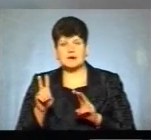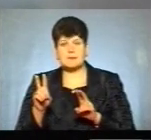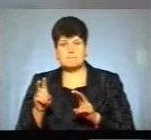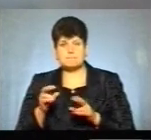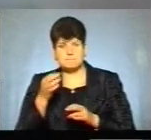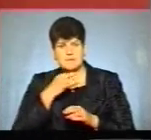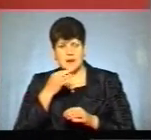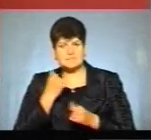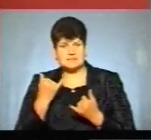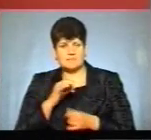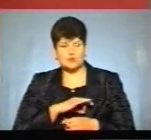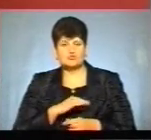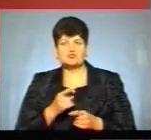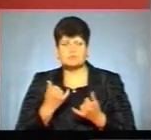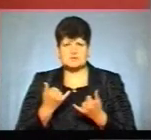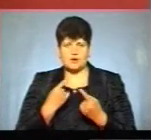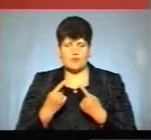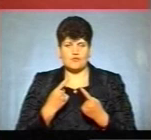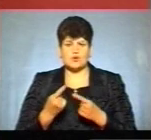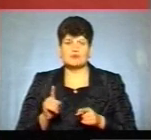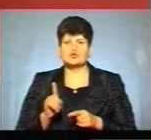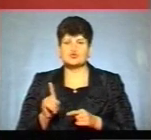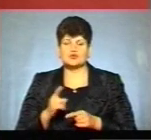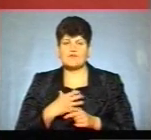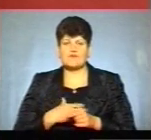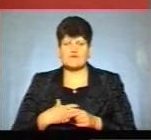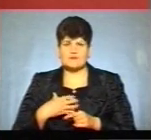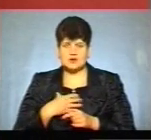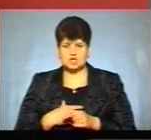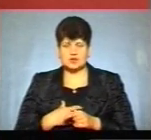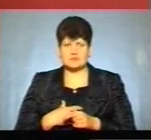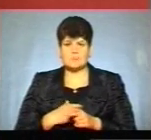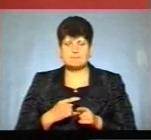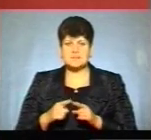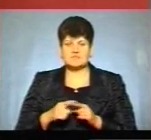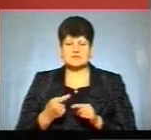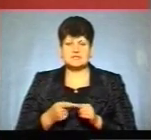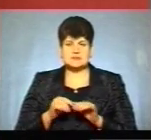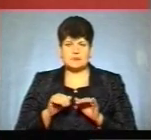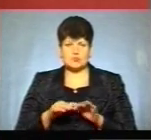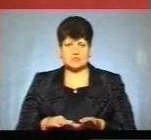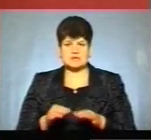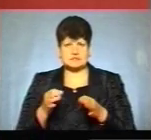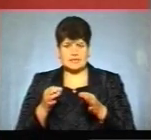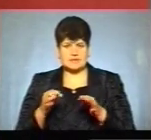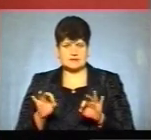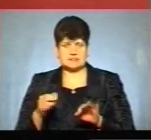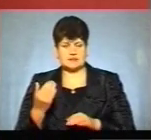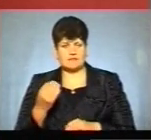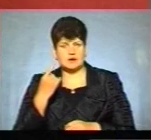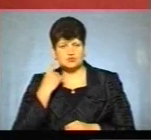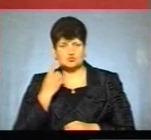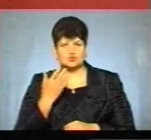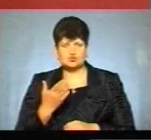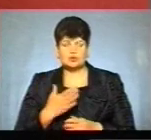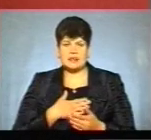зараз використовуються? Чому ми зараз говоримо, що важливо все-таки пришвидшити цей процес легалізації? На вашу думку,